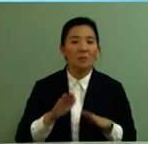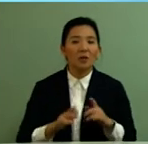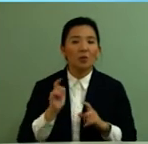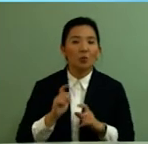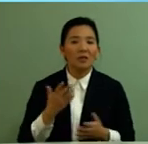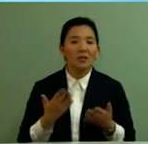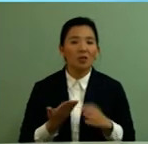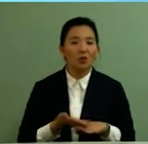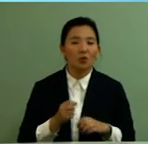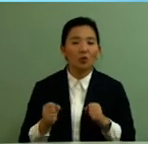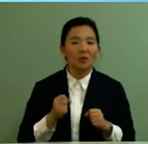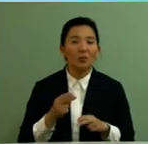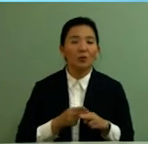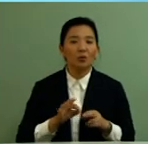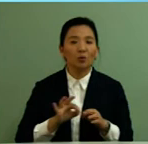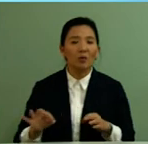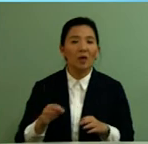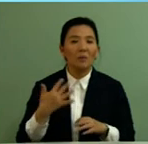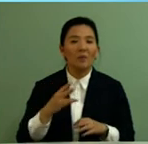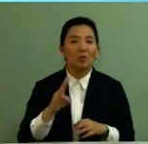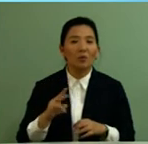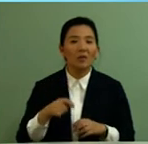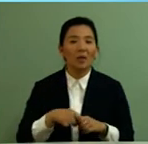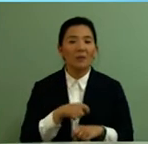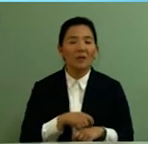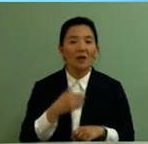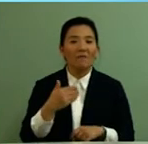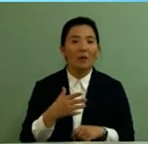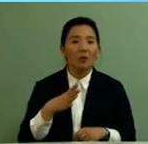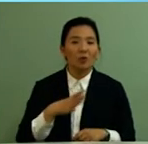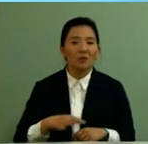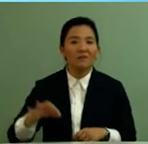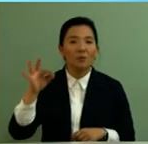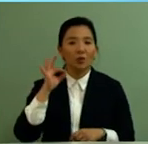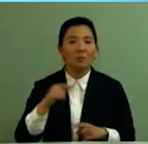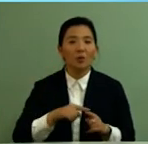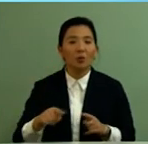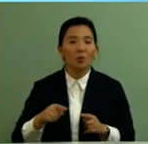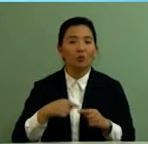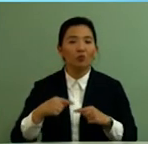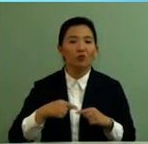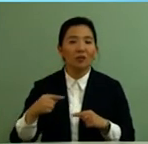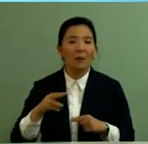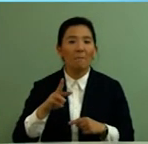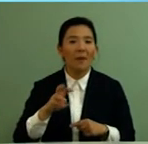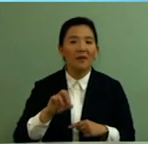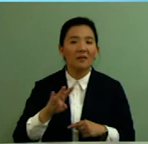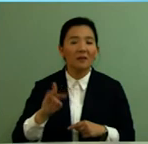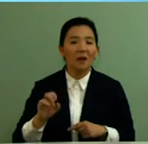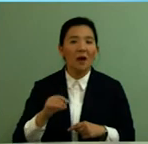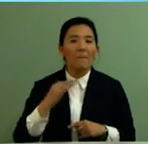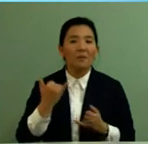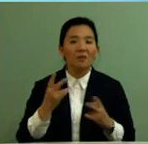груза, если жесткость пружины 50 ньютон на метр. Вам придется вспомнить период пружинного маятника. Мы